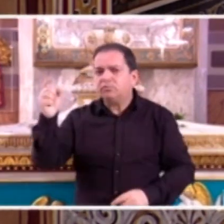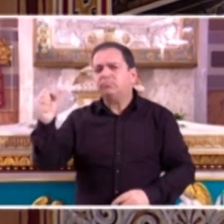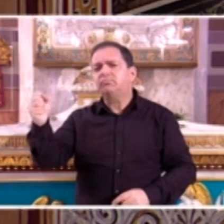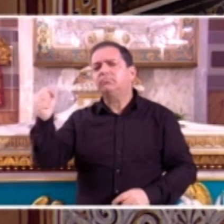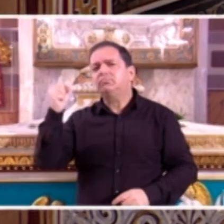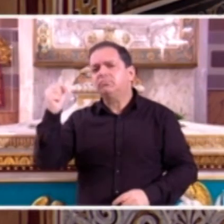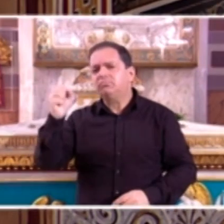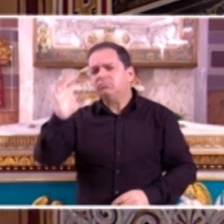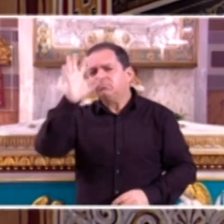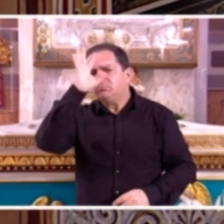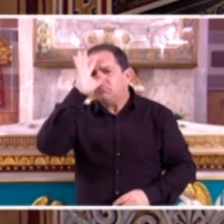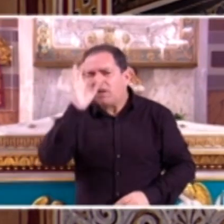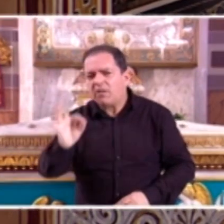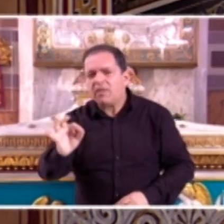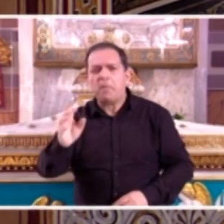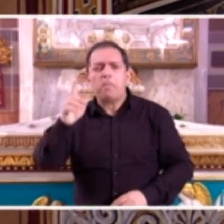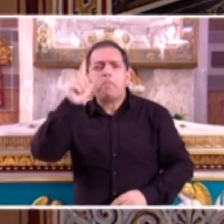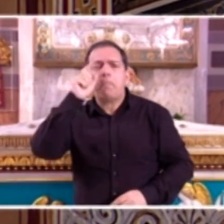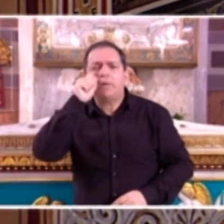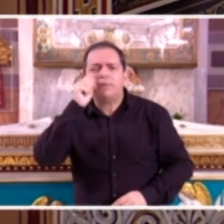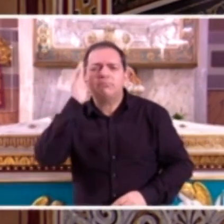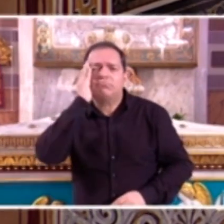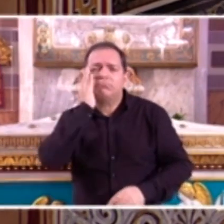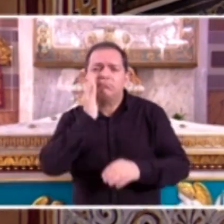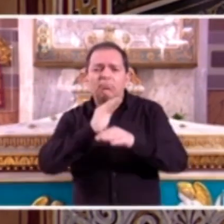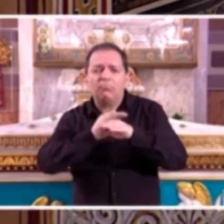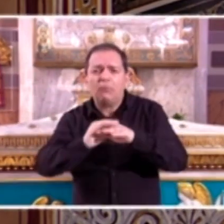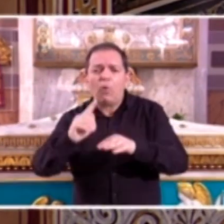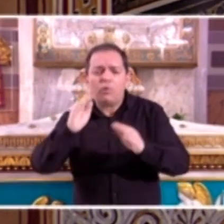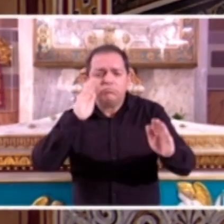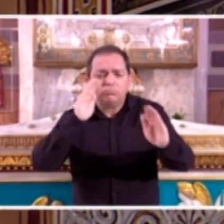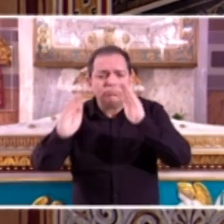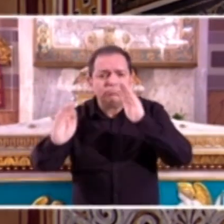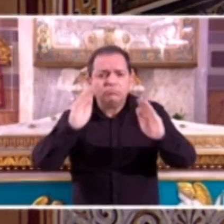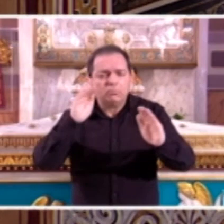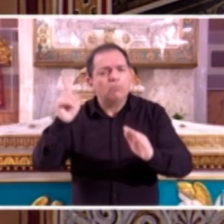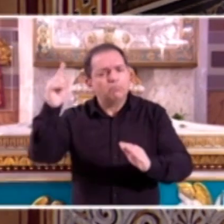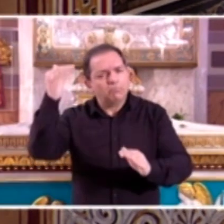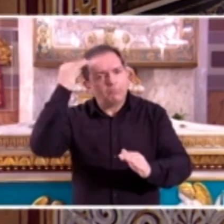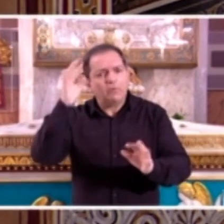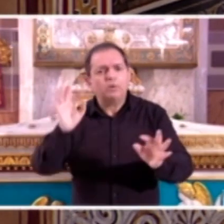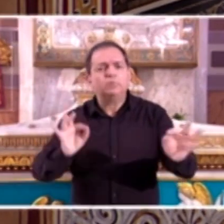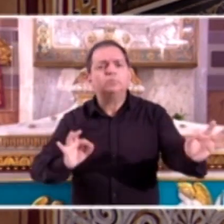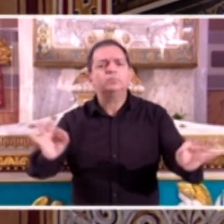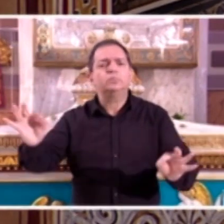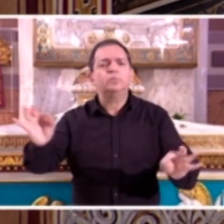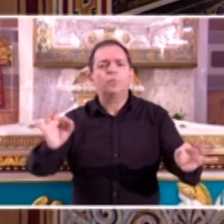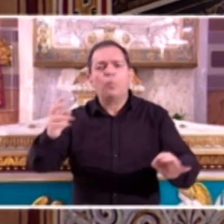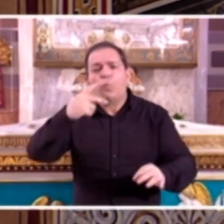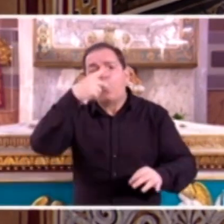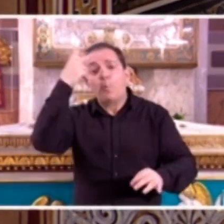και στοργικός πατήρ πάντων ημών, κατεργάζεται όπως εκείνος